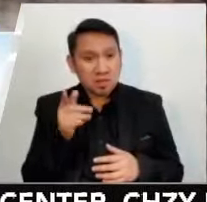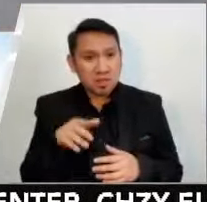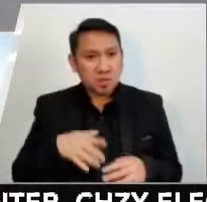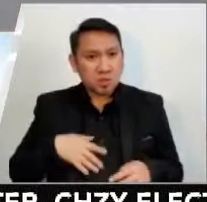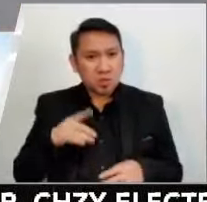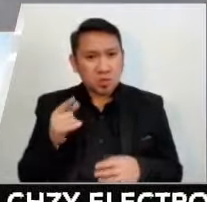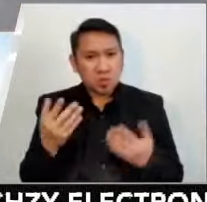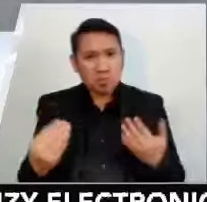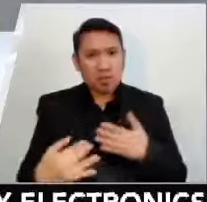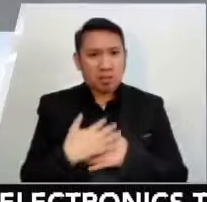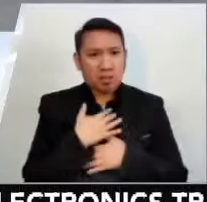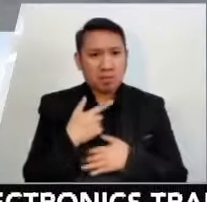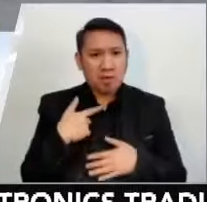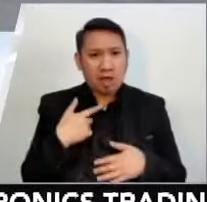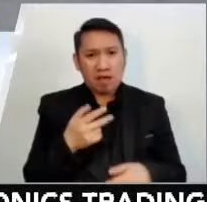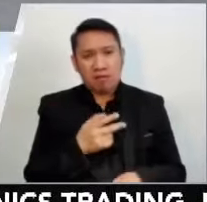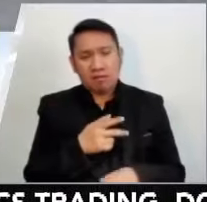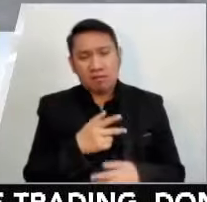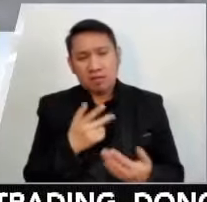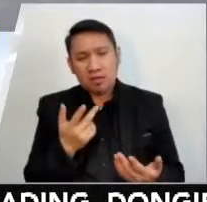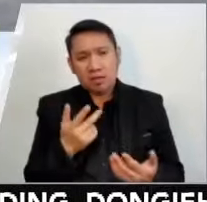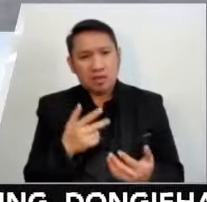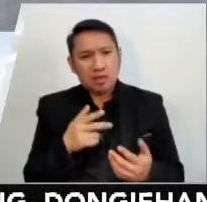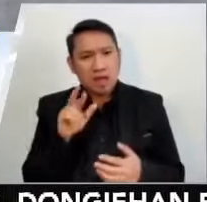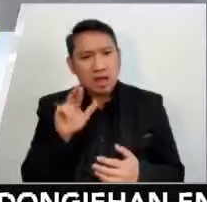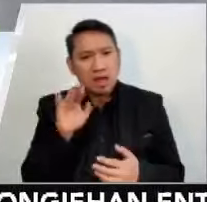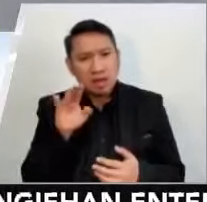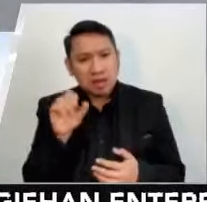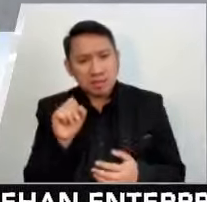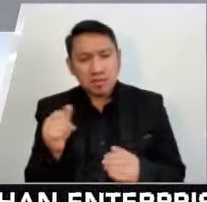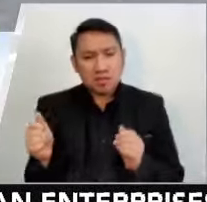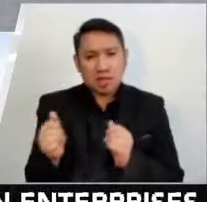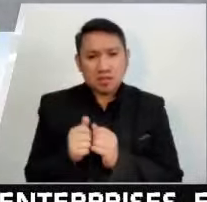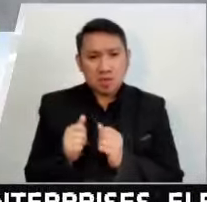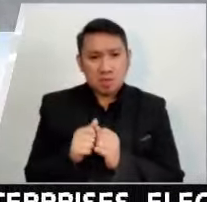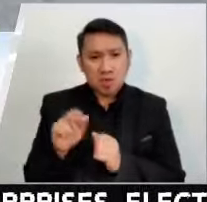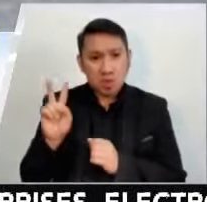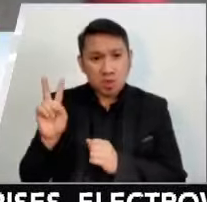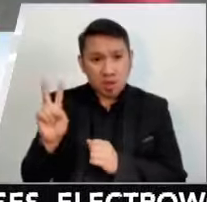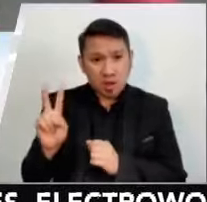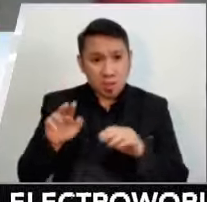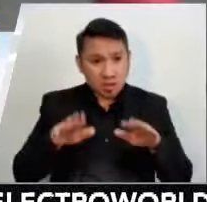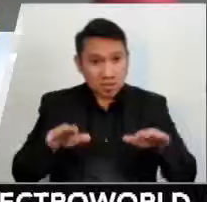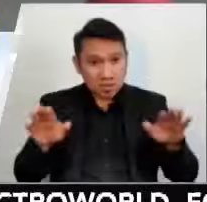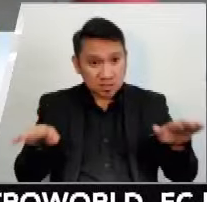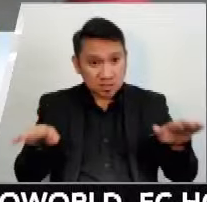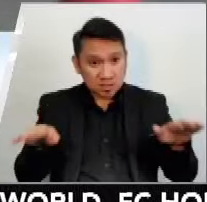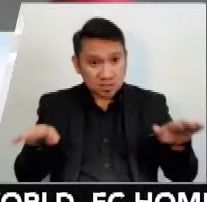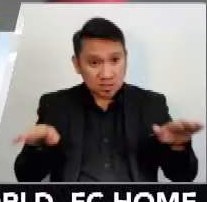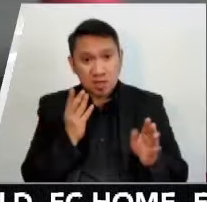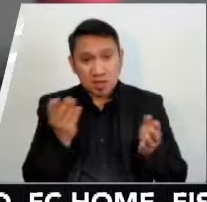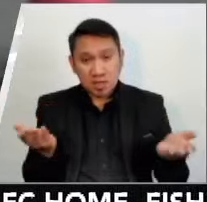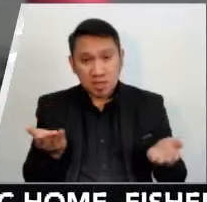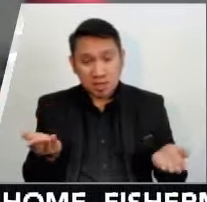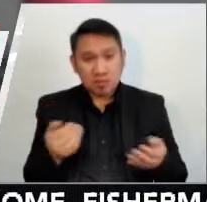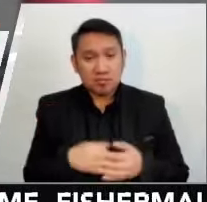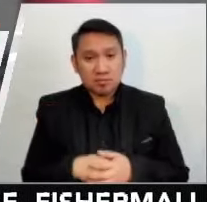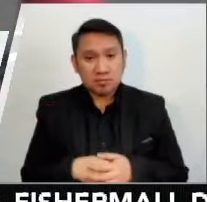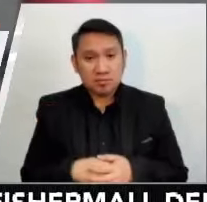rabies. Maaga pa lang kanina, bitbit ang dalawang anak, pumila na siya rito sa San Lazaro Hospital sa Maynila. Magpapa-inject ng